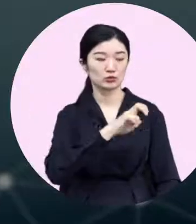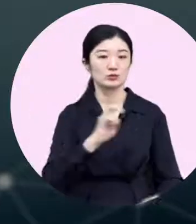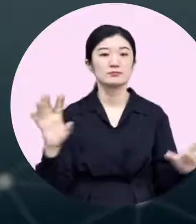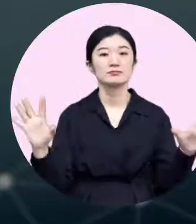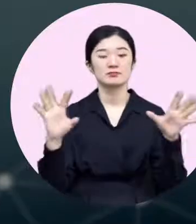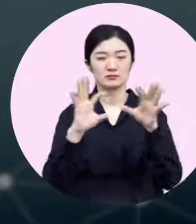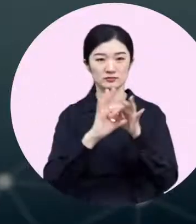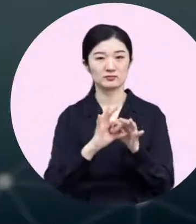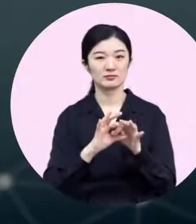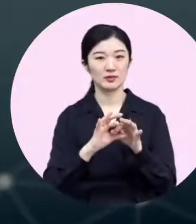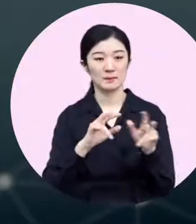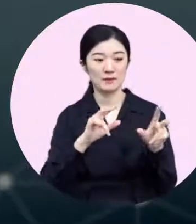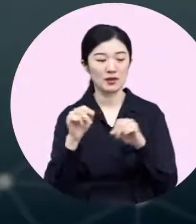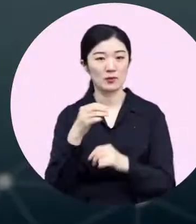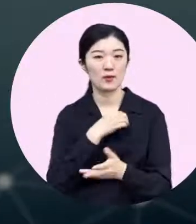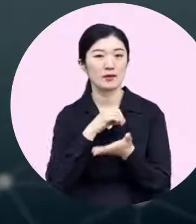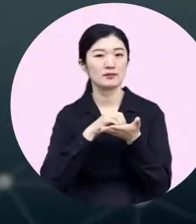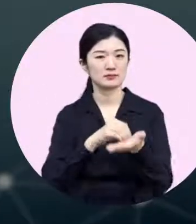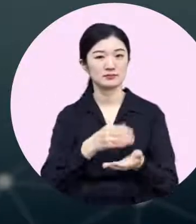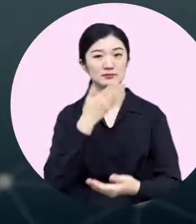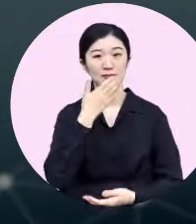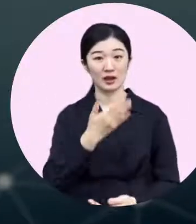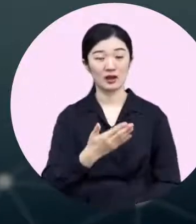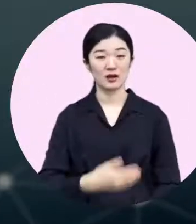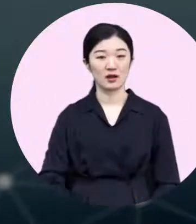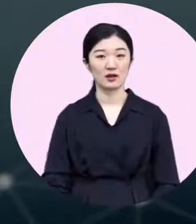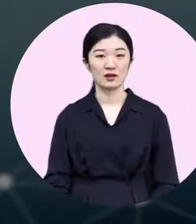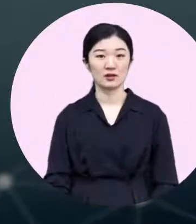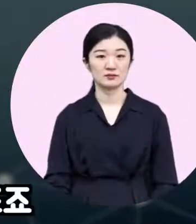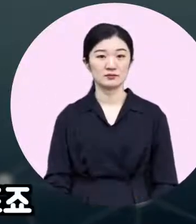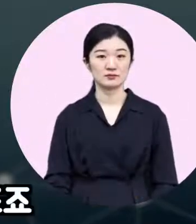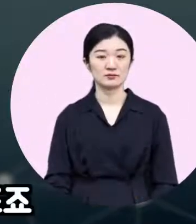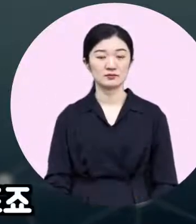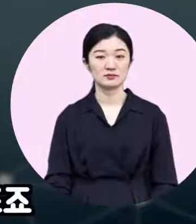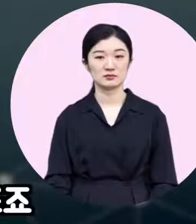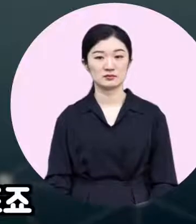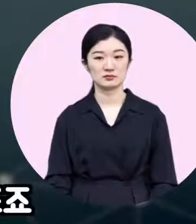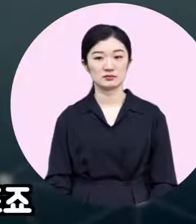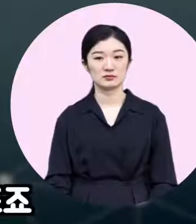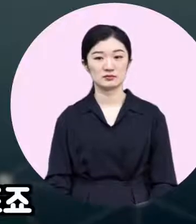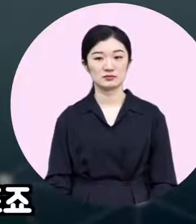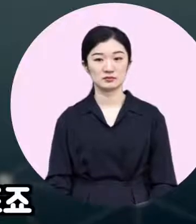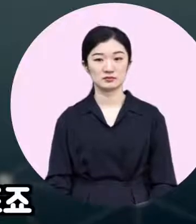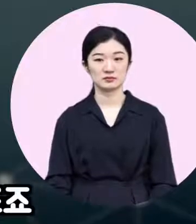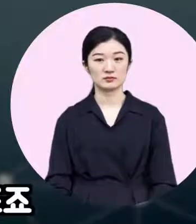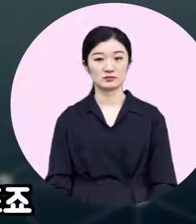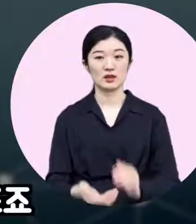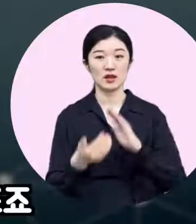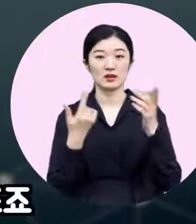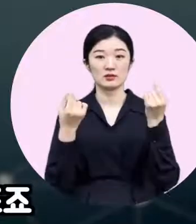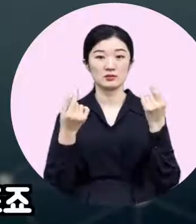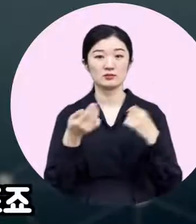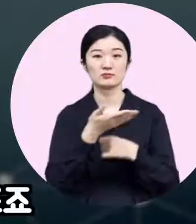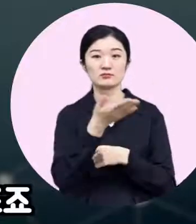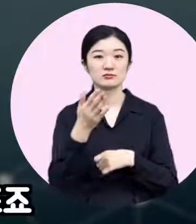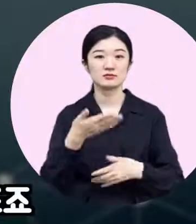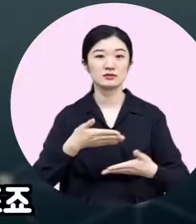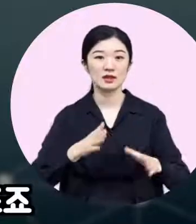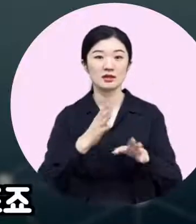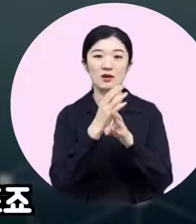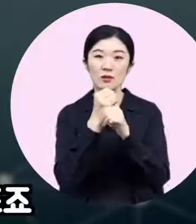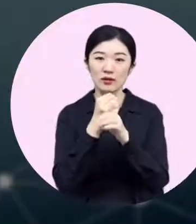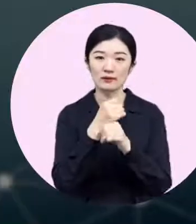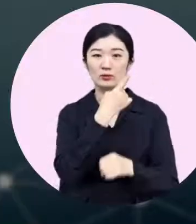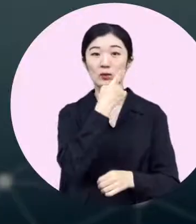그냥 바로 회원가입을 하실 수도 있다는 겁니다. 네. 이제 이렇게 역시 동일하게 귀하의 생년월일을